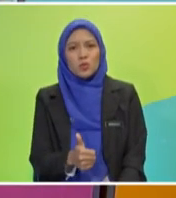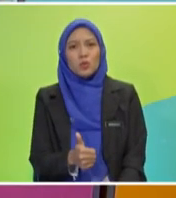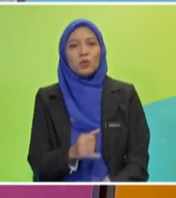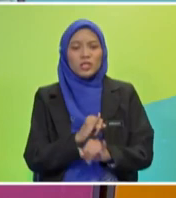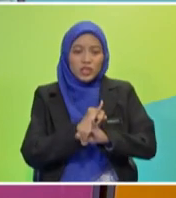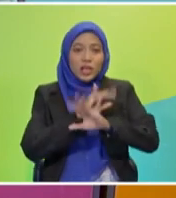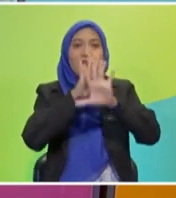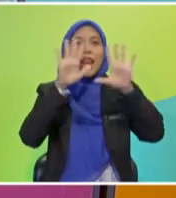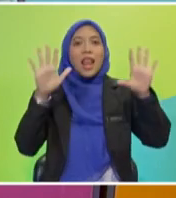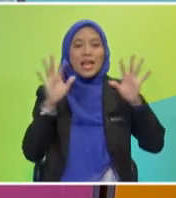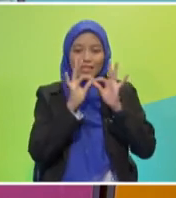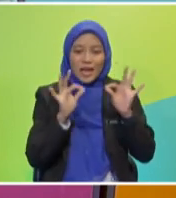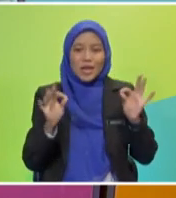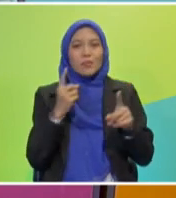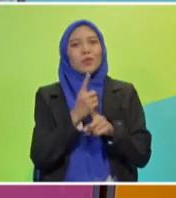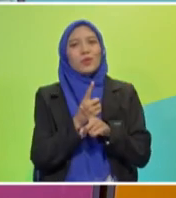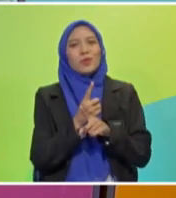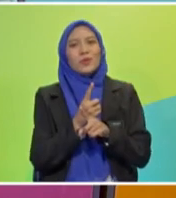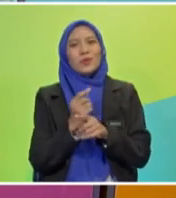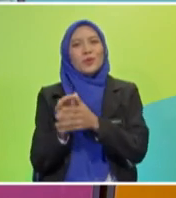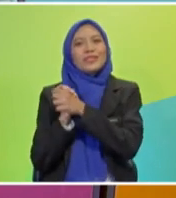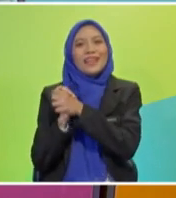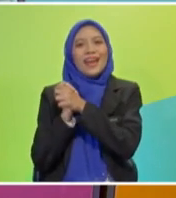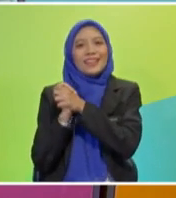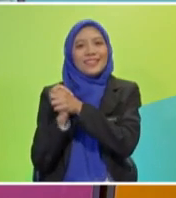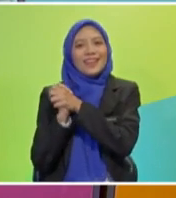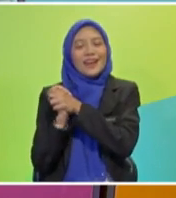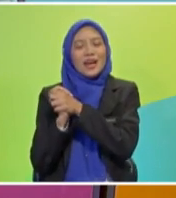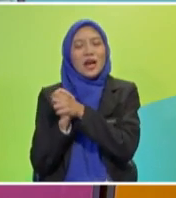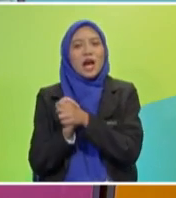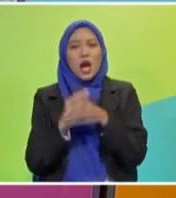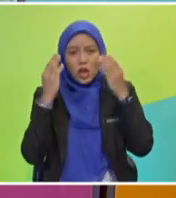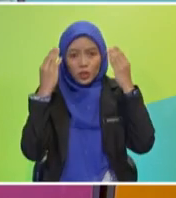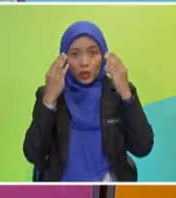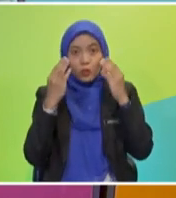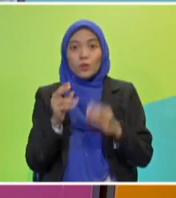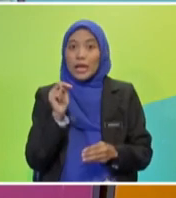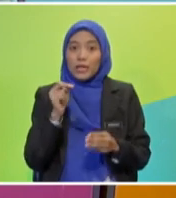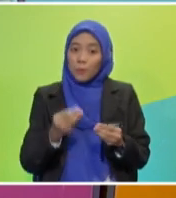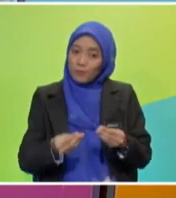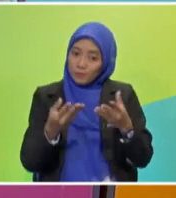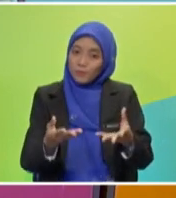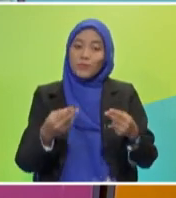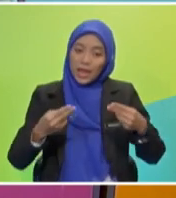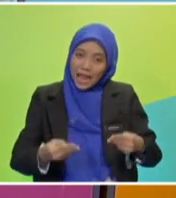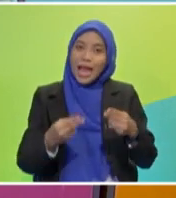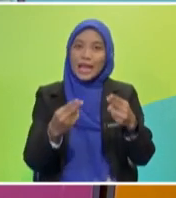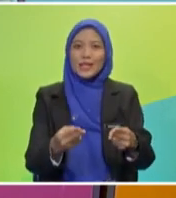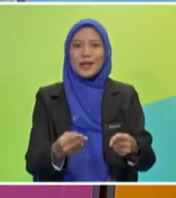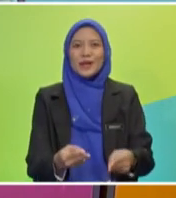oleh Iman tadi. Tahniah. Tahniah, Iman. Cikgu kena bagi hadiah lah Kak Iman sebabnya. Baguslah Iman ni, sangat